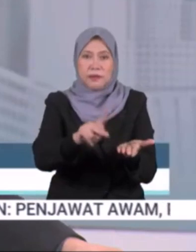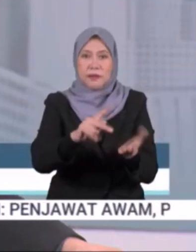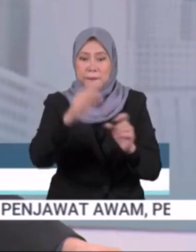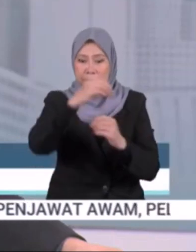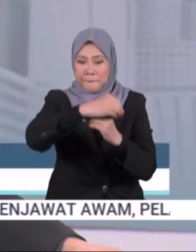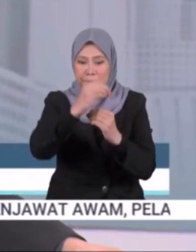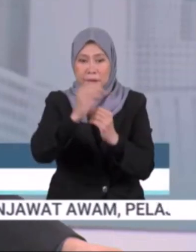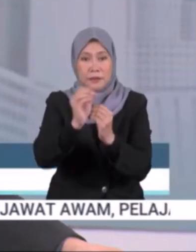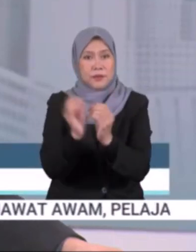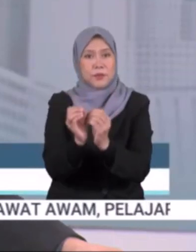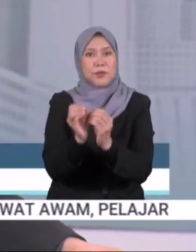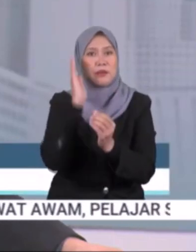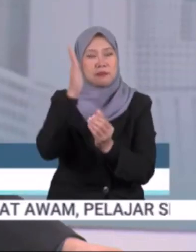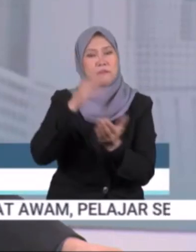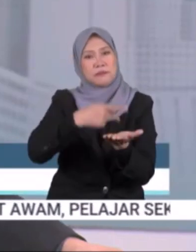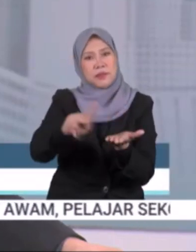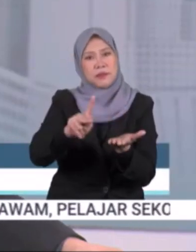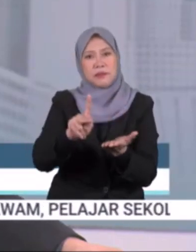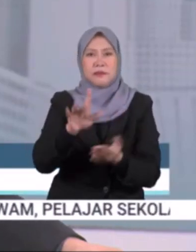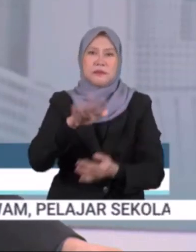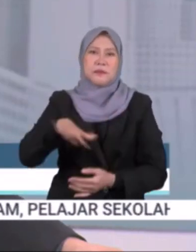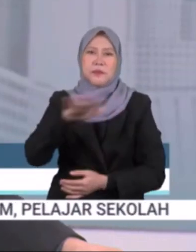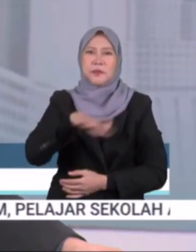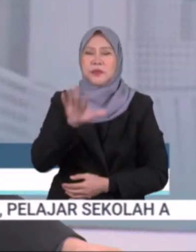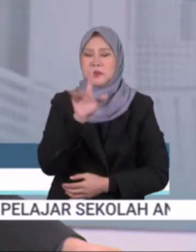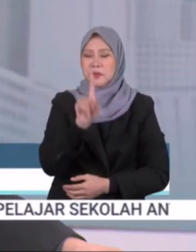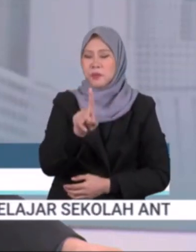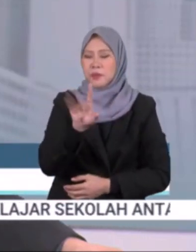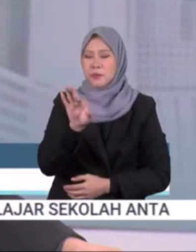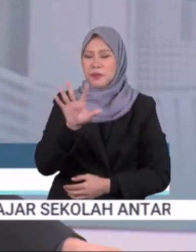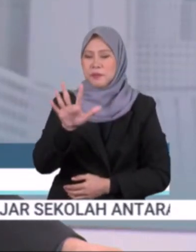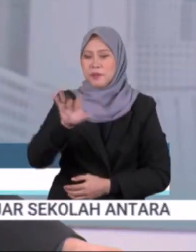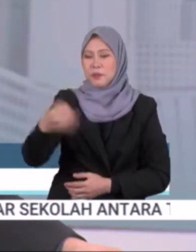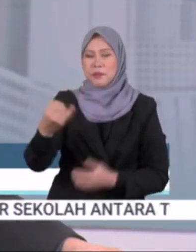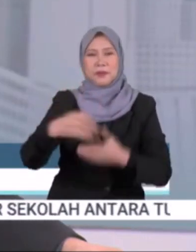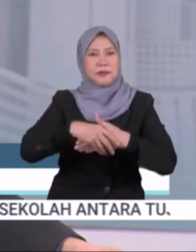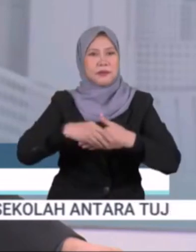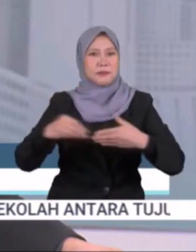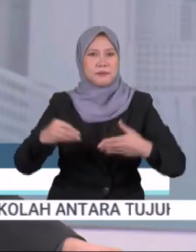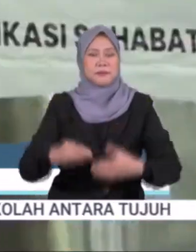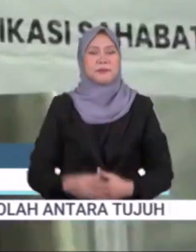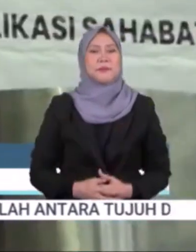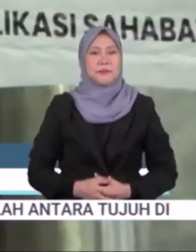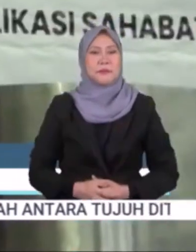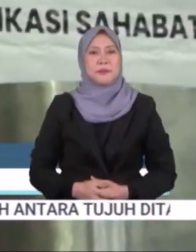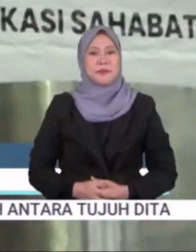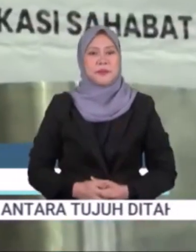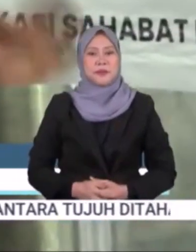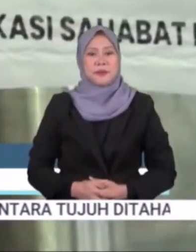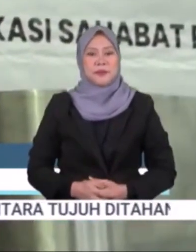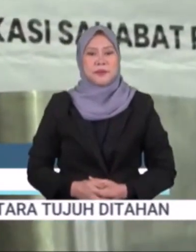dibantu melibatkan pembayaran kira-kira RM195 juta. Ringgit.